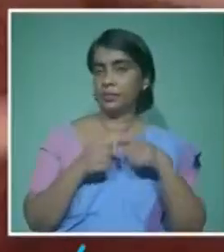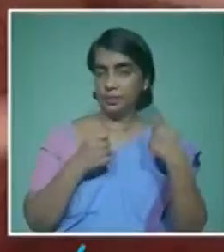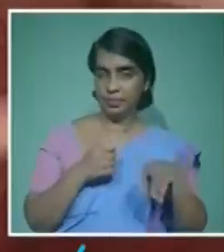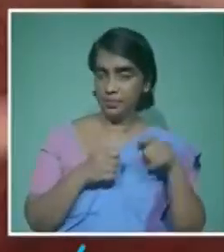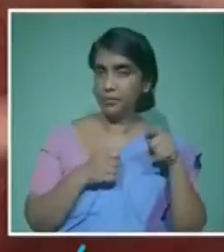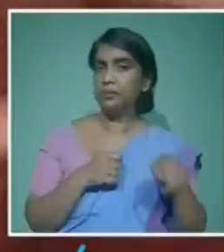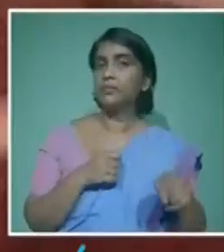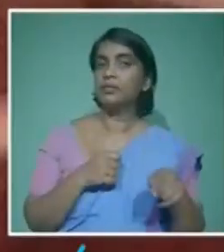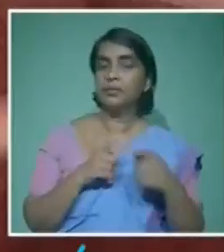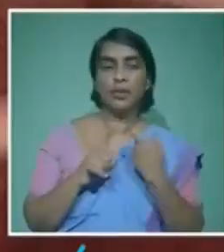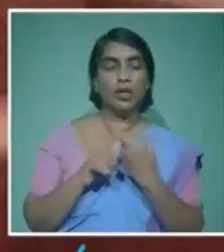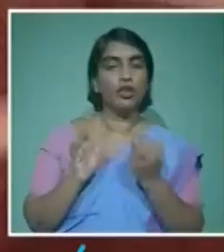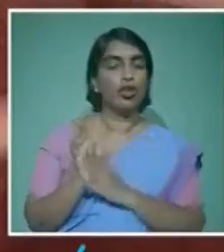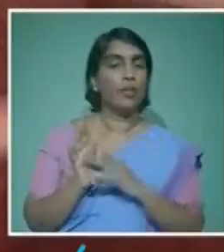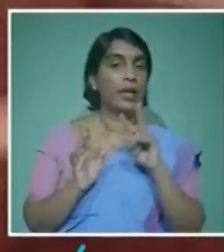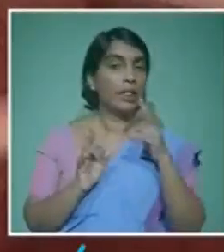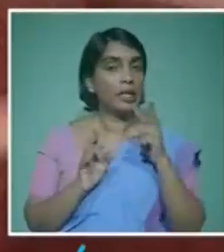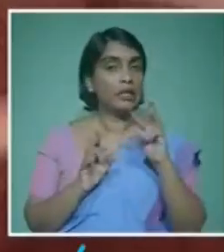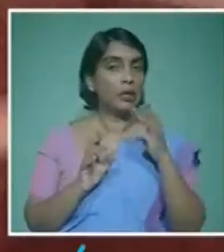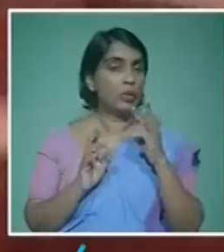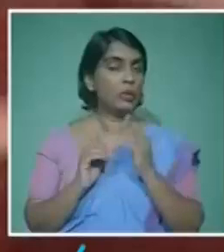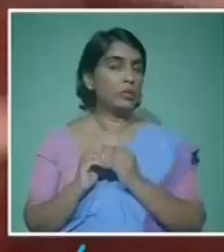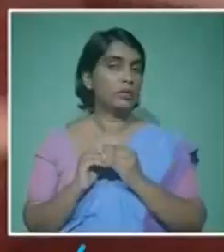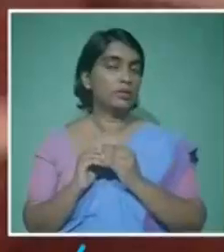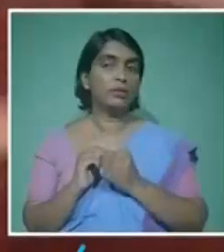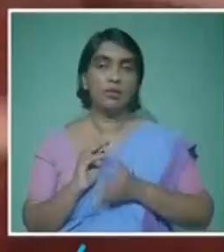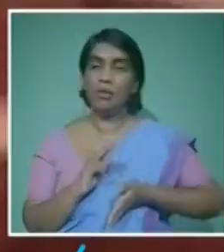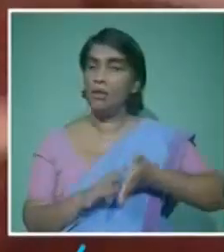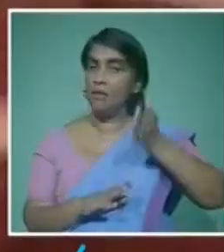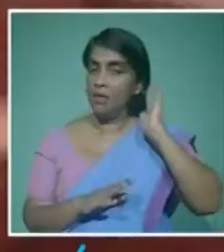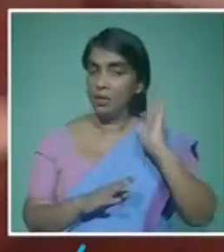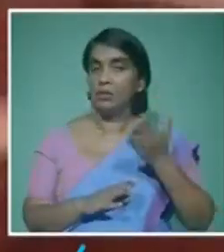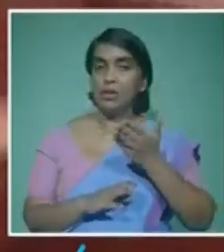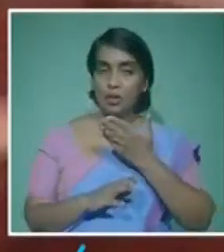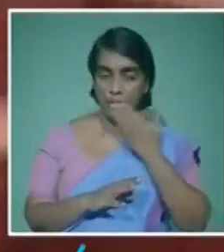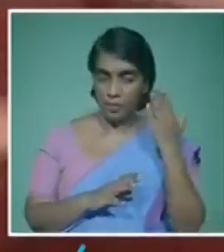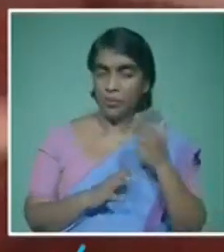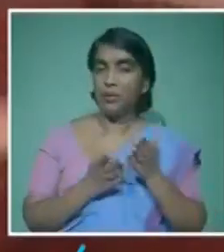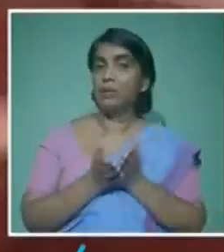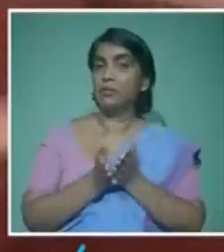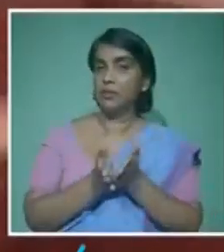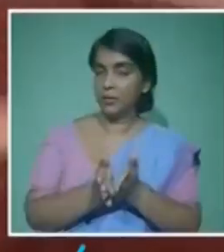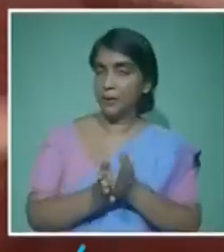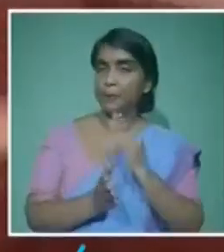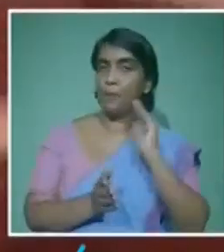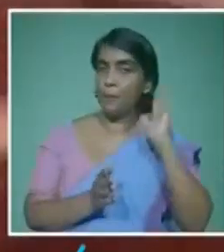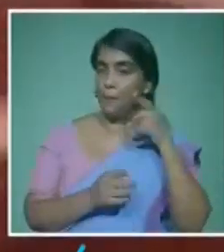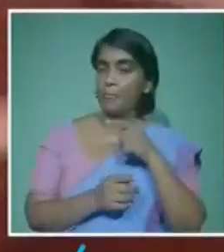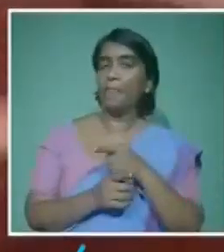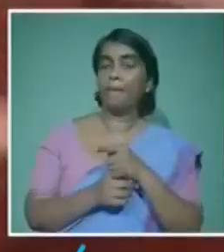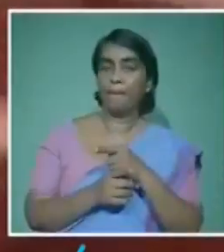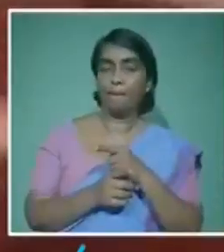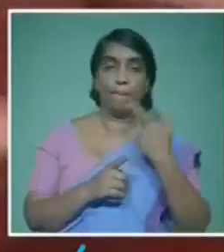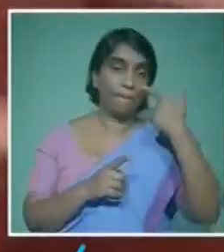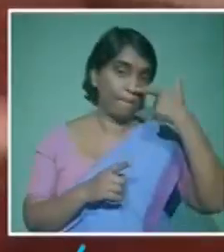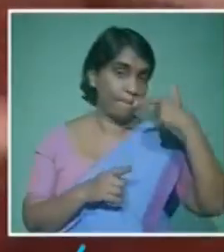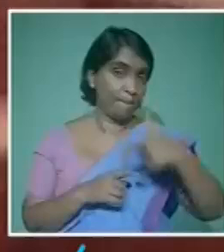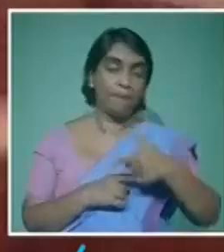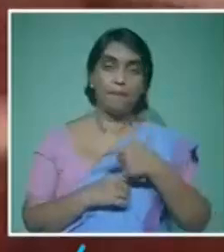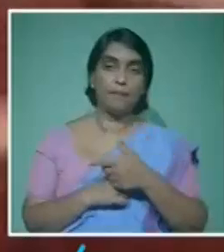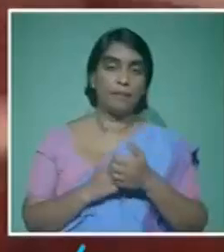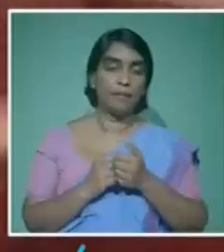200-300 கிலோமீட்டர் வரையில் சென்று வர முடியும். இதையே நாங்கள் எரிபொருள் மூலமாக செயல்படுத்துகின்ற பொழுது 5000 ரூபாய்